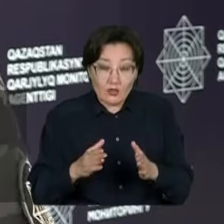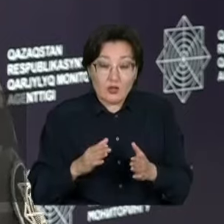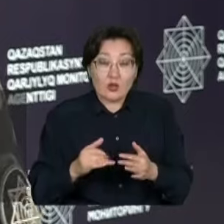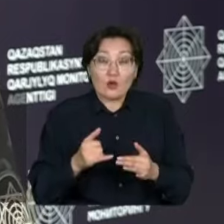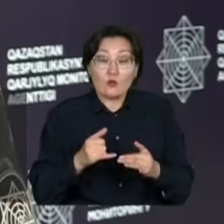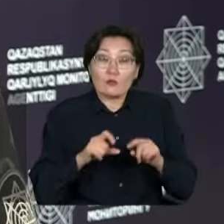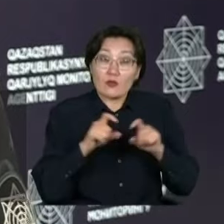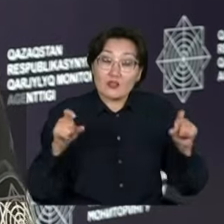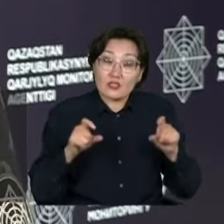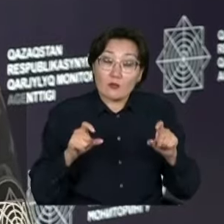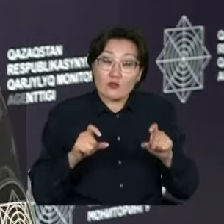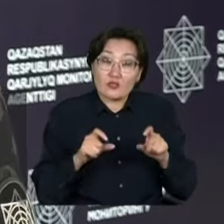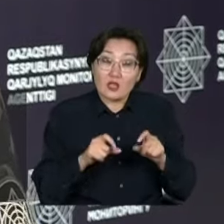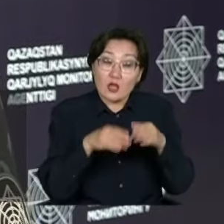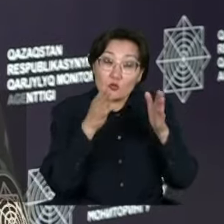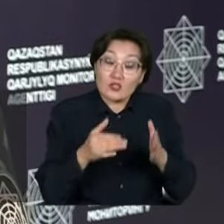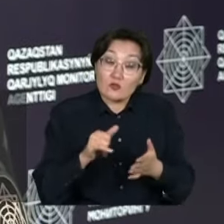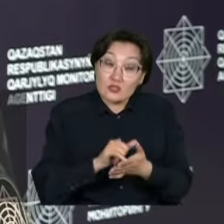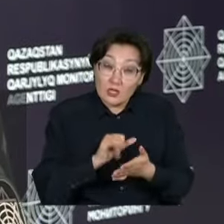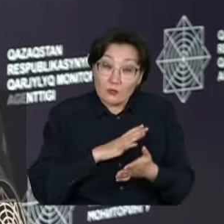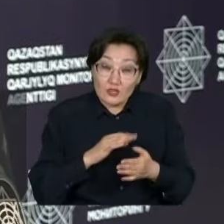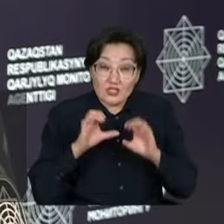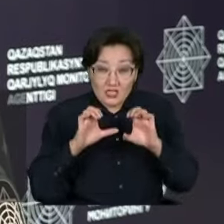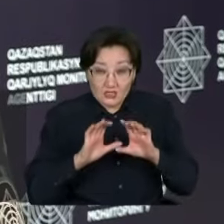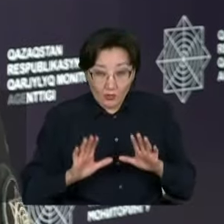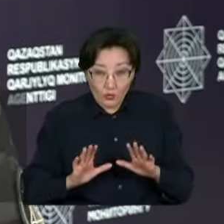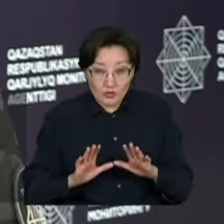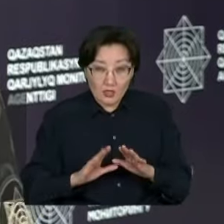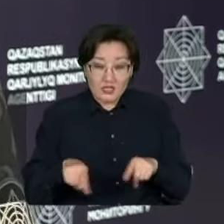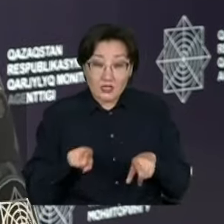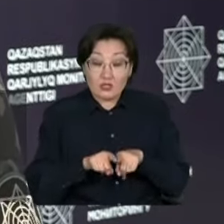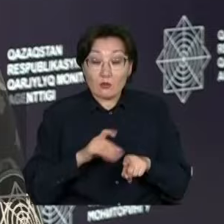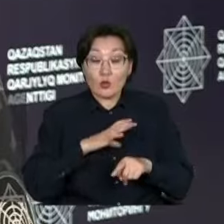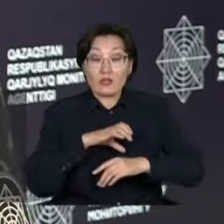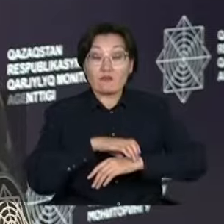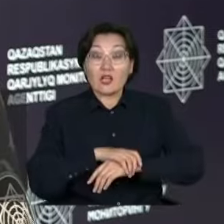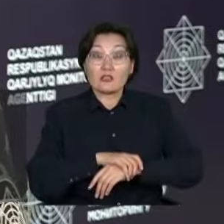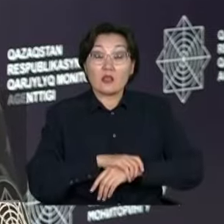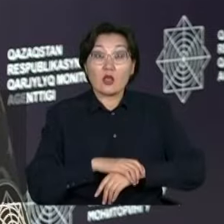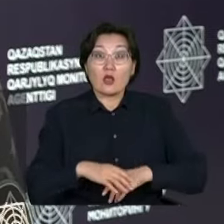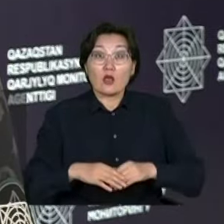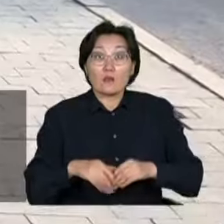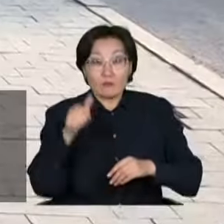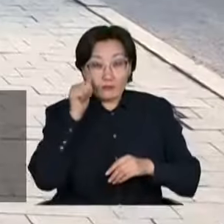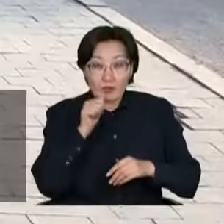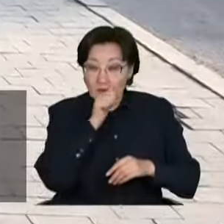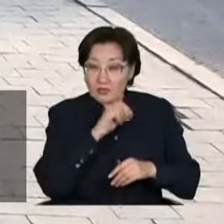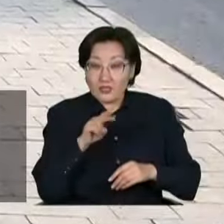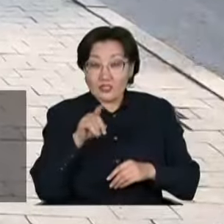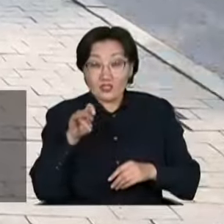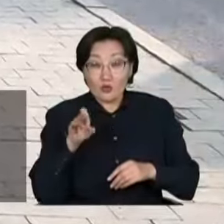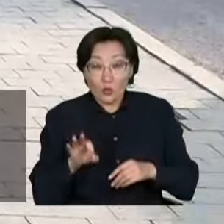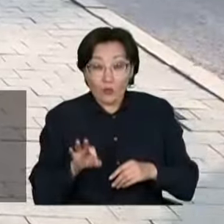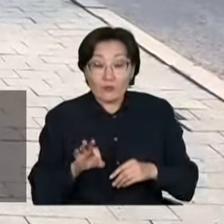себя в маленьких магазинах терминалы незаконные. Также были факты подпольных казино. Лудомания, по